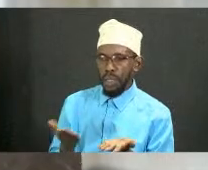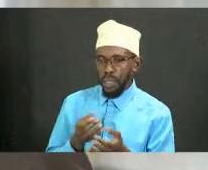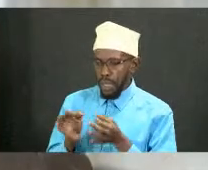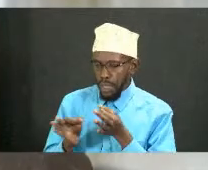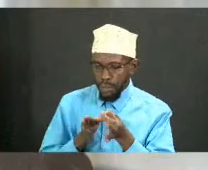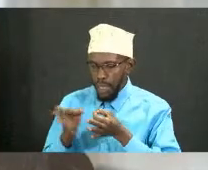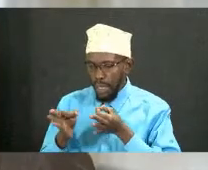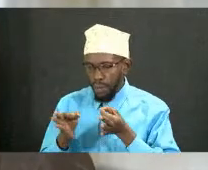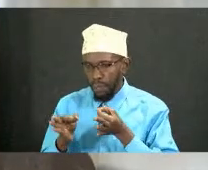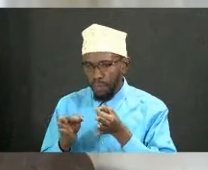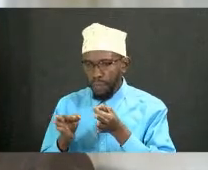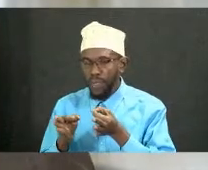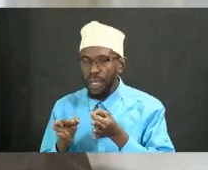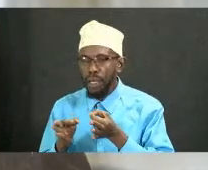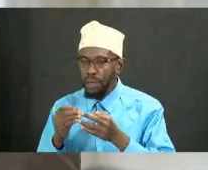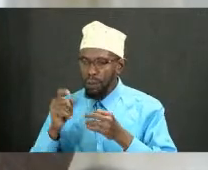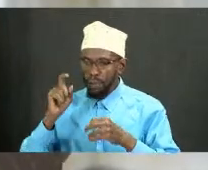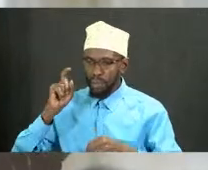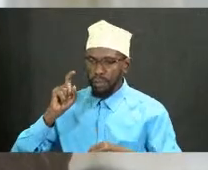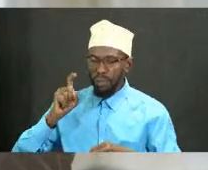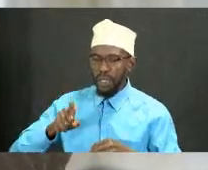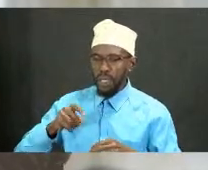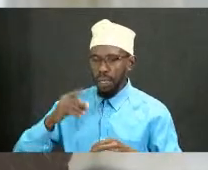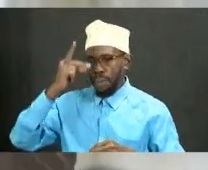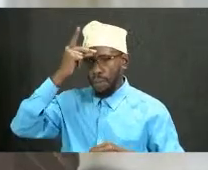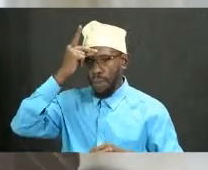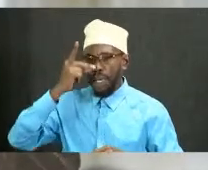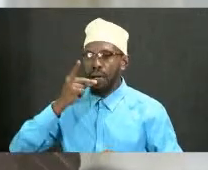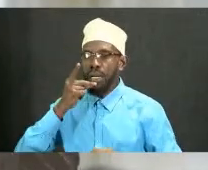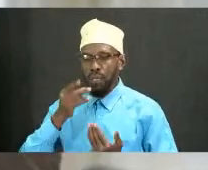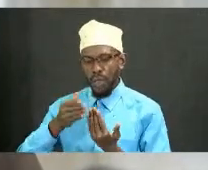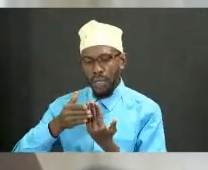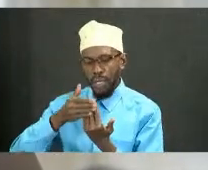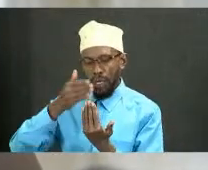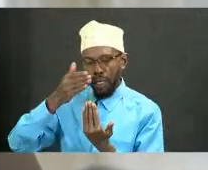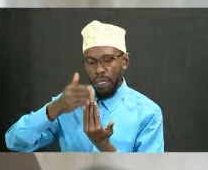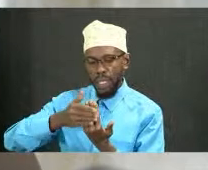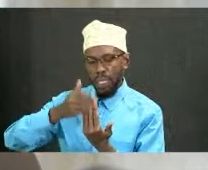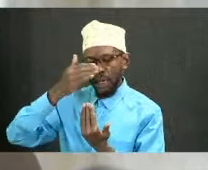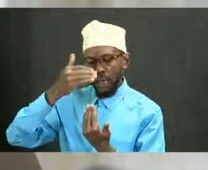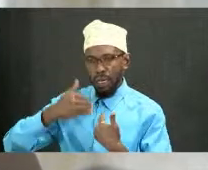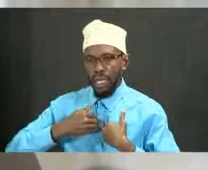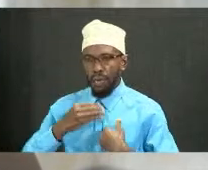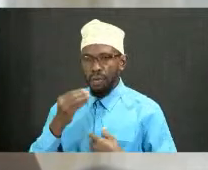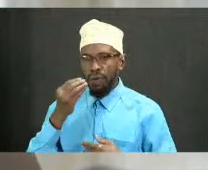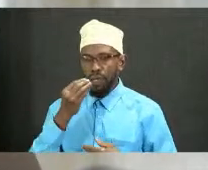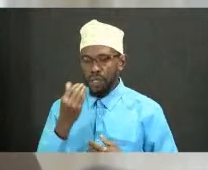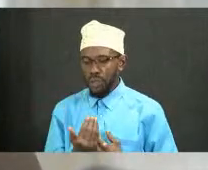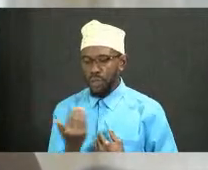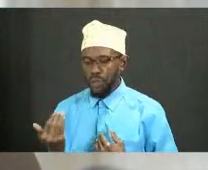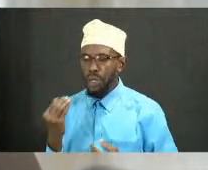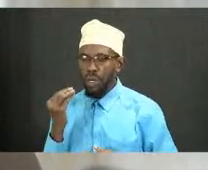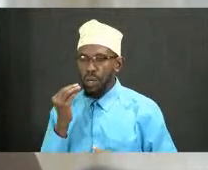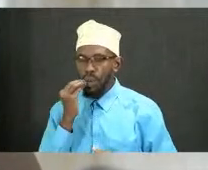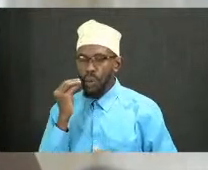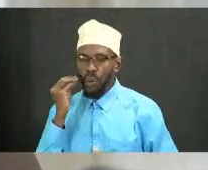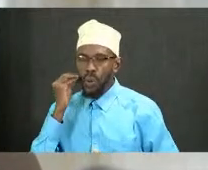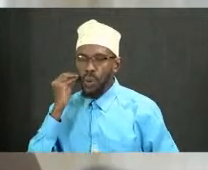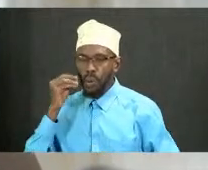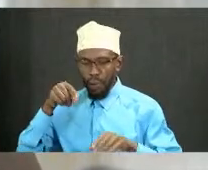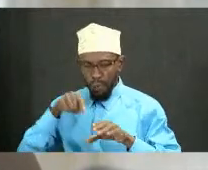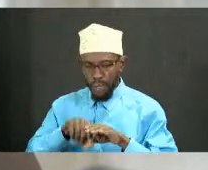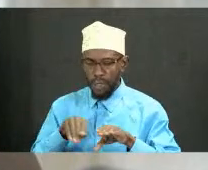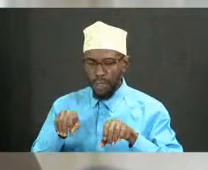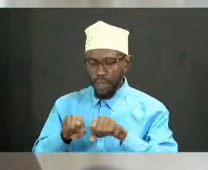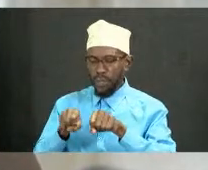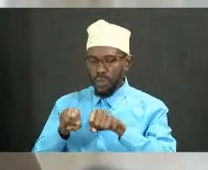kujexplain. So inatupasa pia kama wazazi ama guardians, kama tuko na watoto nyumbani, tujieke in their